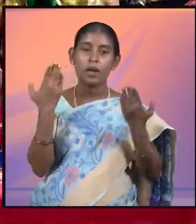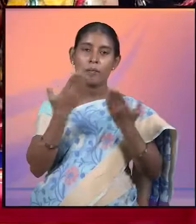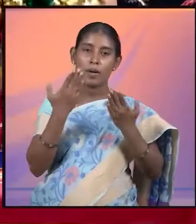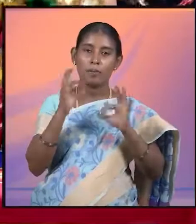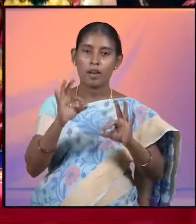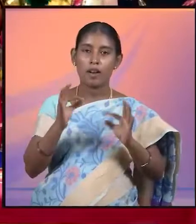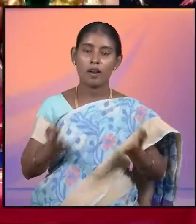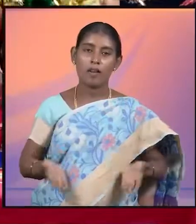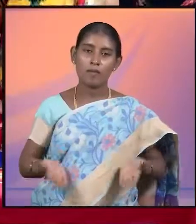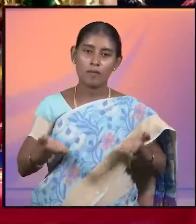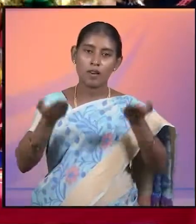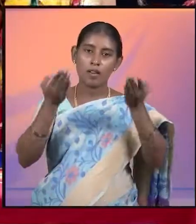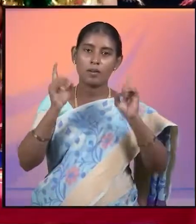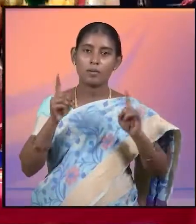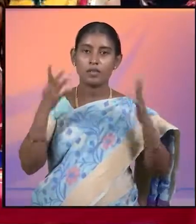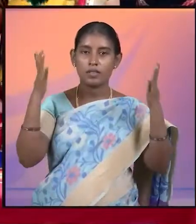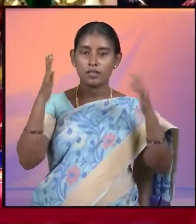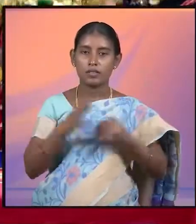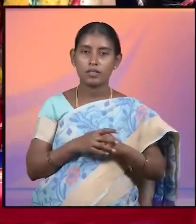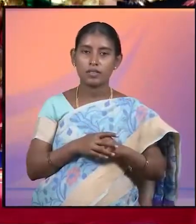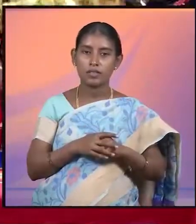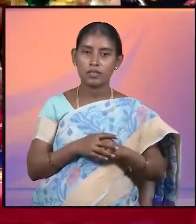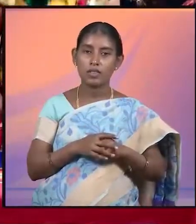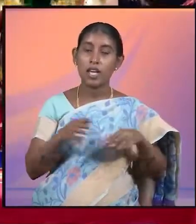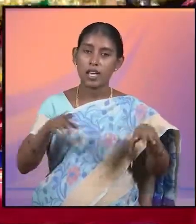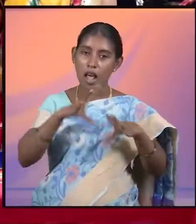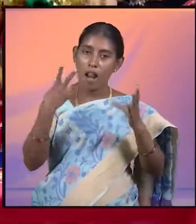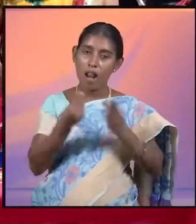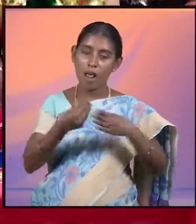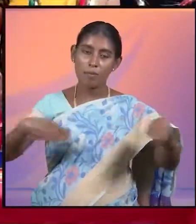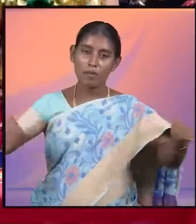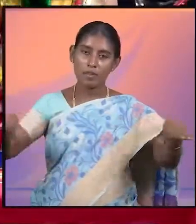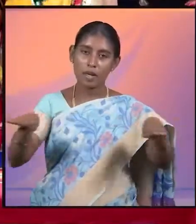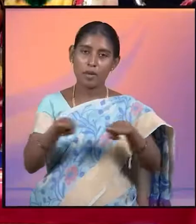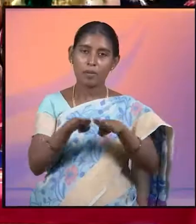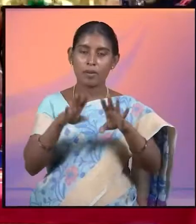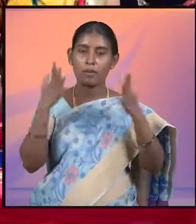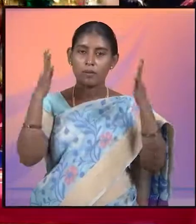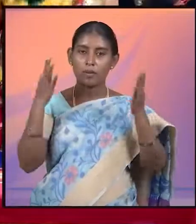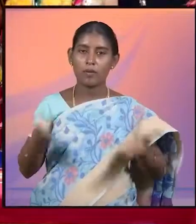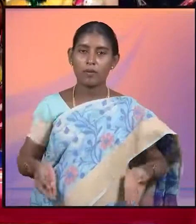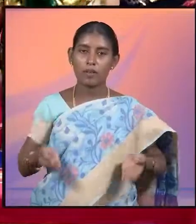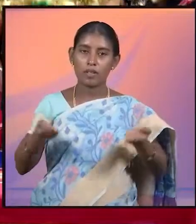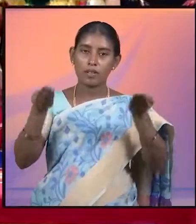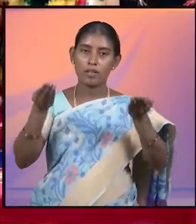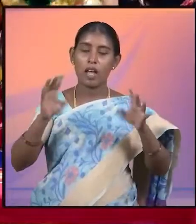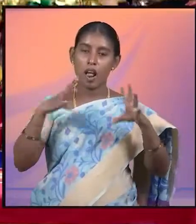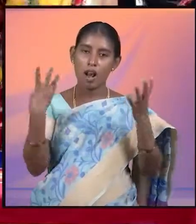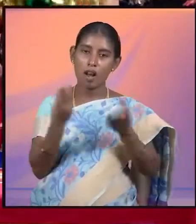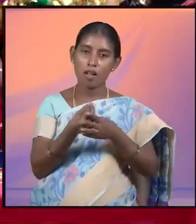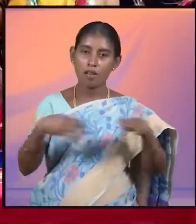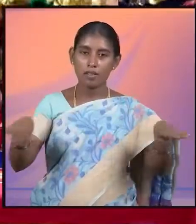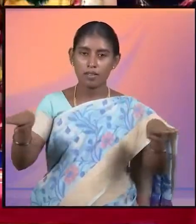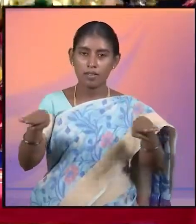கல்வி வாழியவே, வாழிய வாழிய வாழியவே, சமத்துவம் வாழிய வாழியவே, வாழிய வாழிய